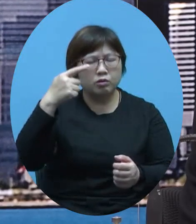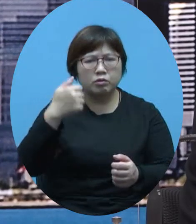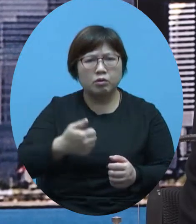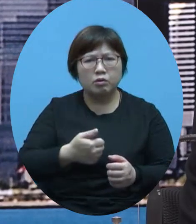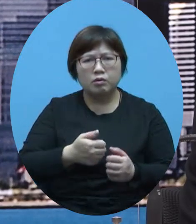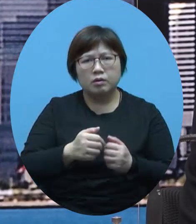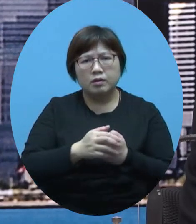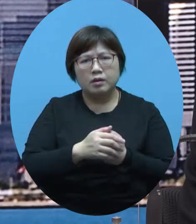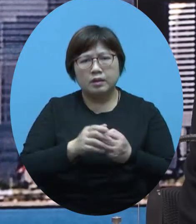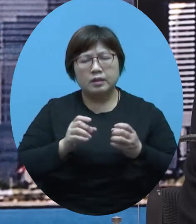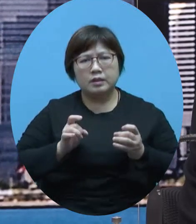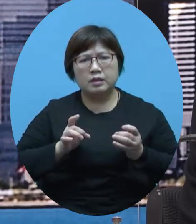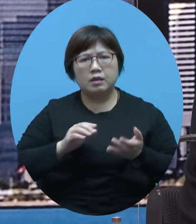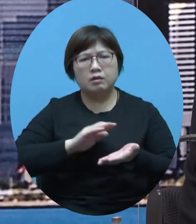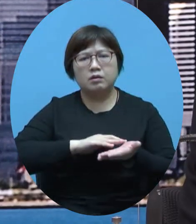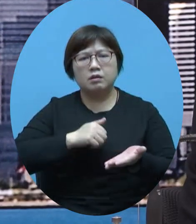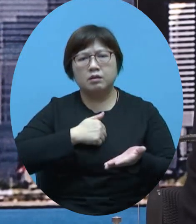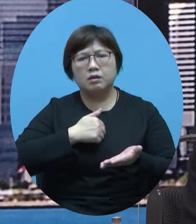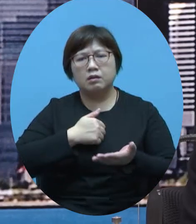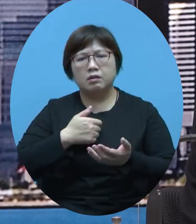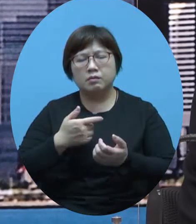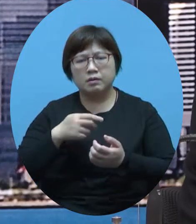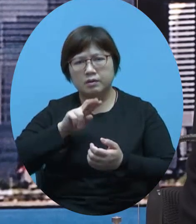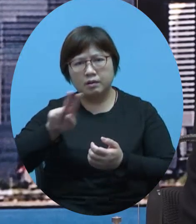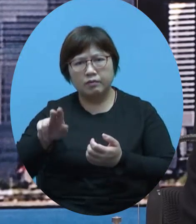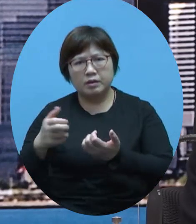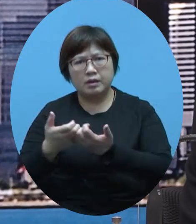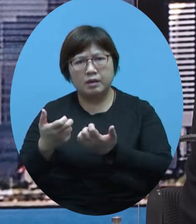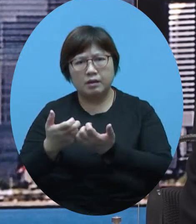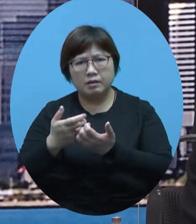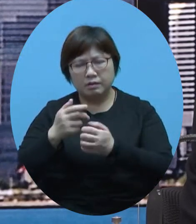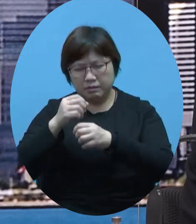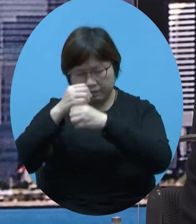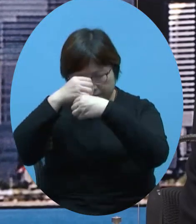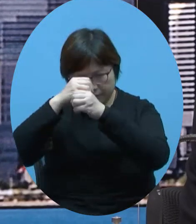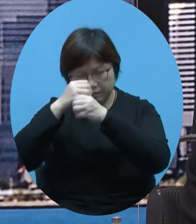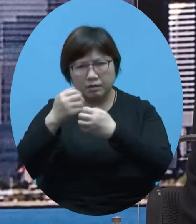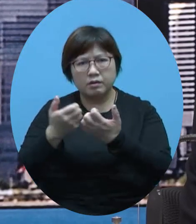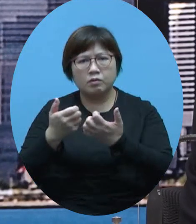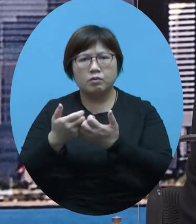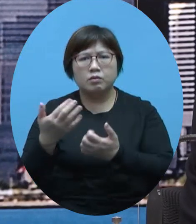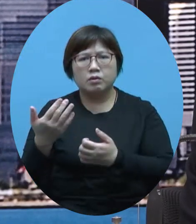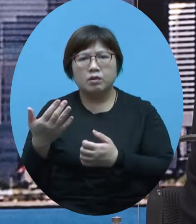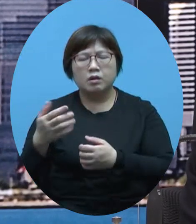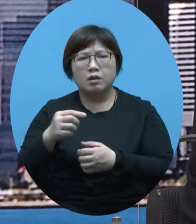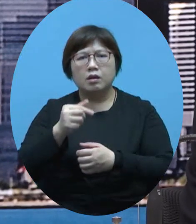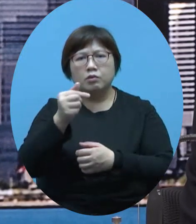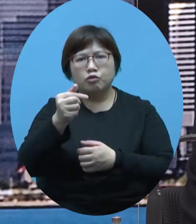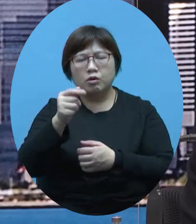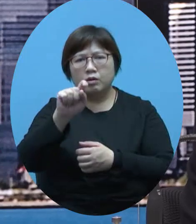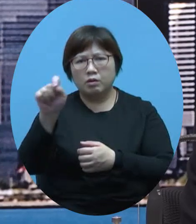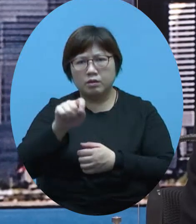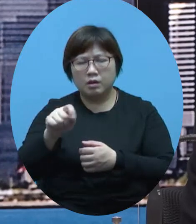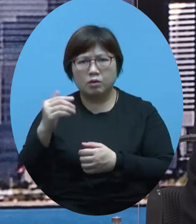私家醫生佢哋確實，如果睇翻佢哋累計嗰啲檢測的數據咧，佢哋嗰個陽性率都係高的